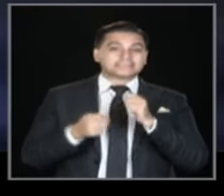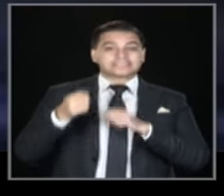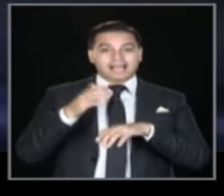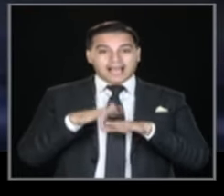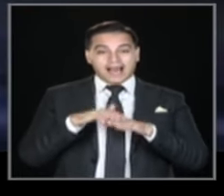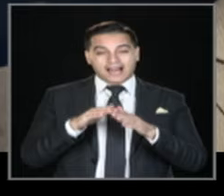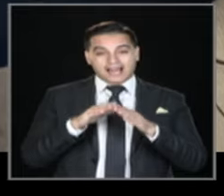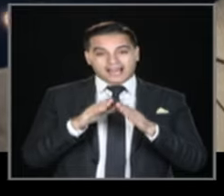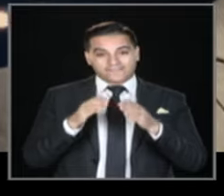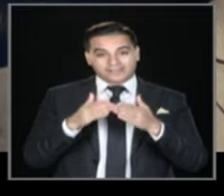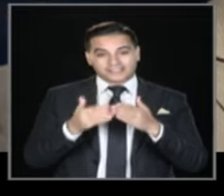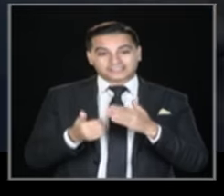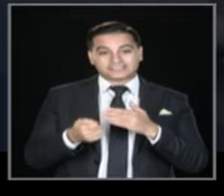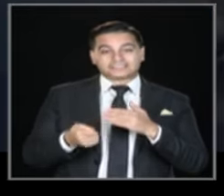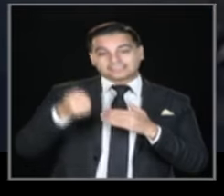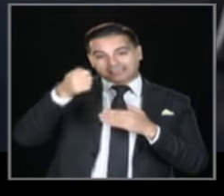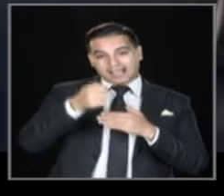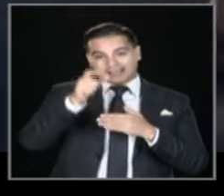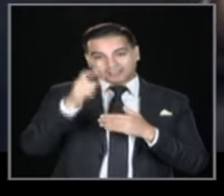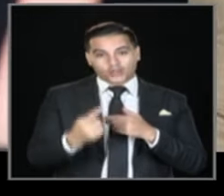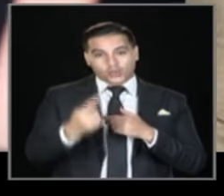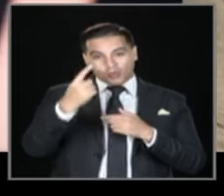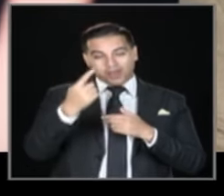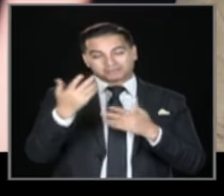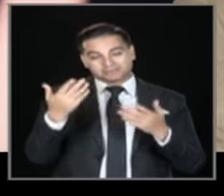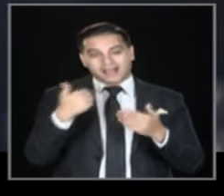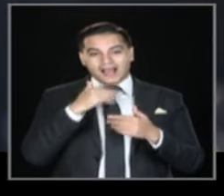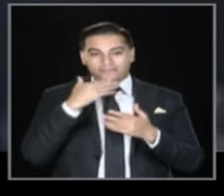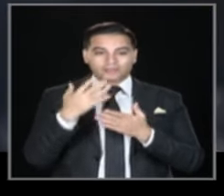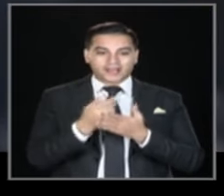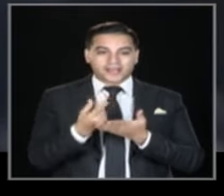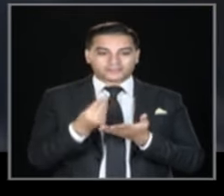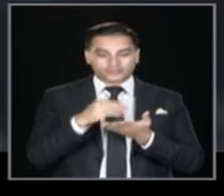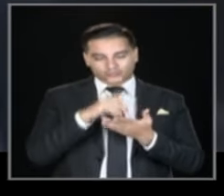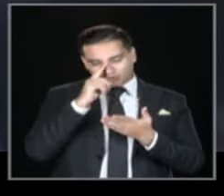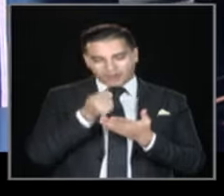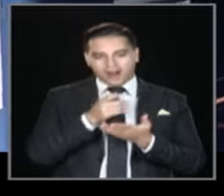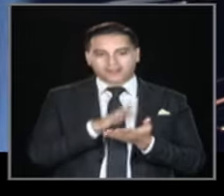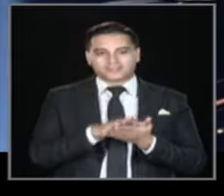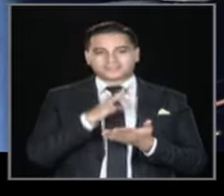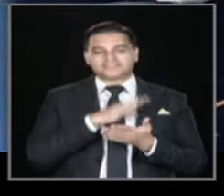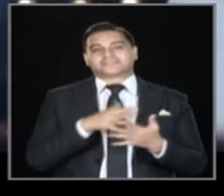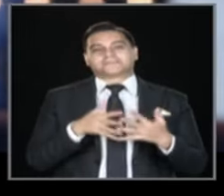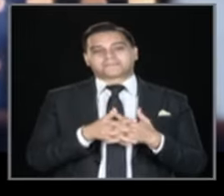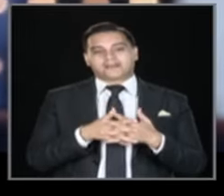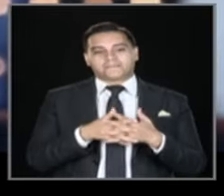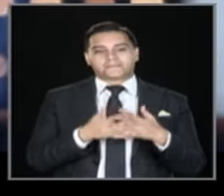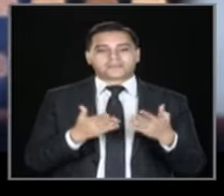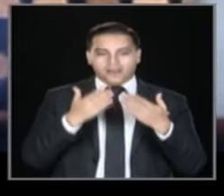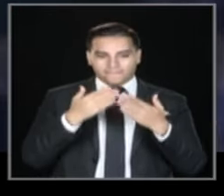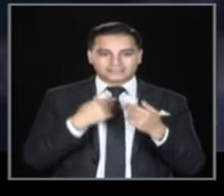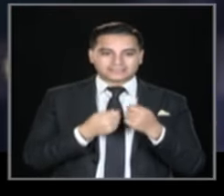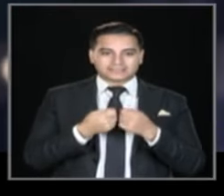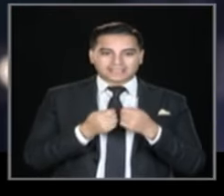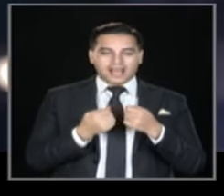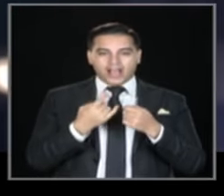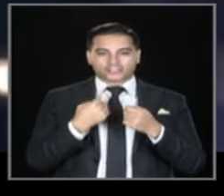الباقيين الحمد لله قدرت اخطف ضربات الجزاء ويكون معايا 15 نقطه ويا رب عجزه الحظ تنصفني رغم المناس 10 اللي اخدتهم